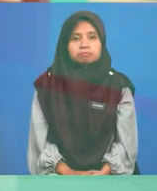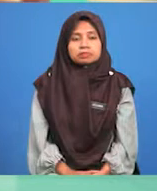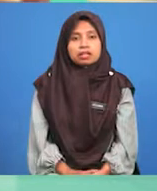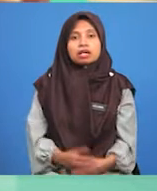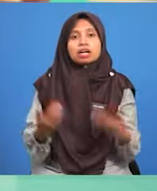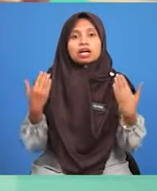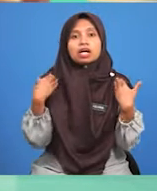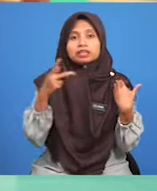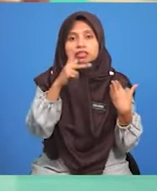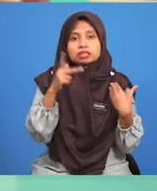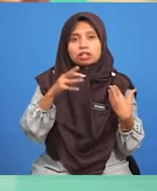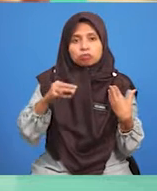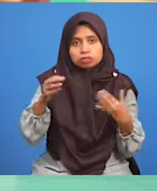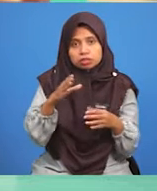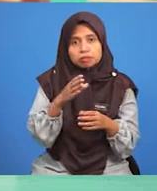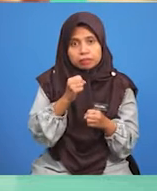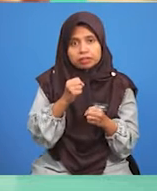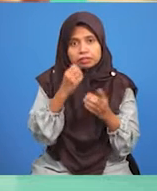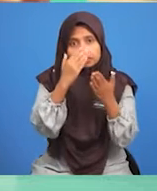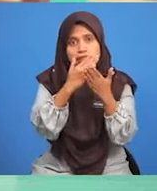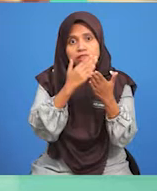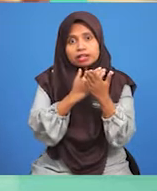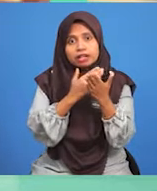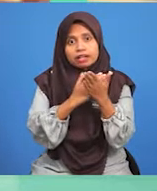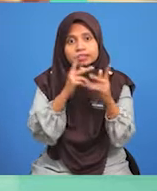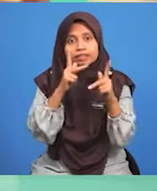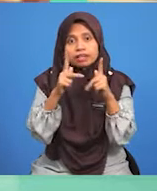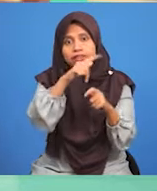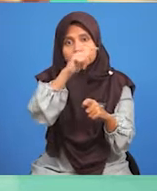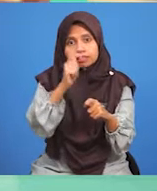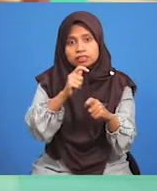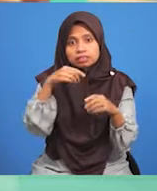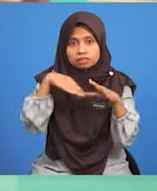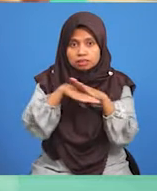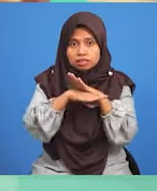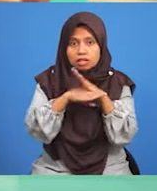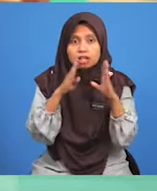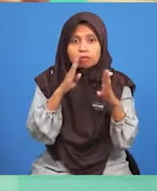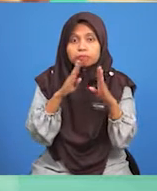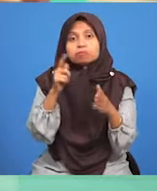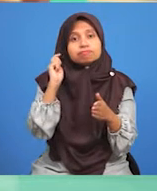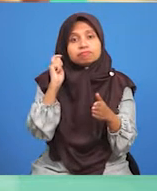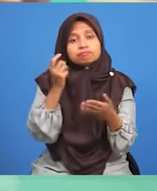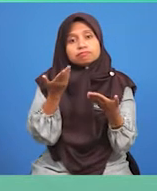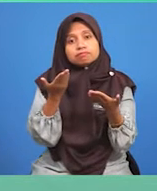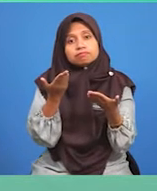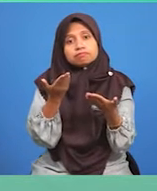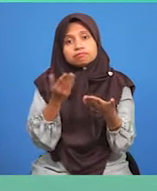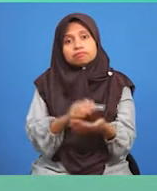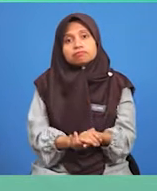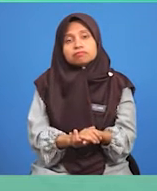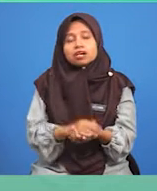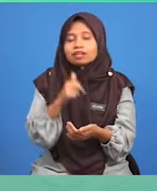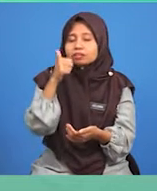adakah murid-murid dapat menyelesaikan kata-katanya dalam perbuatan tadi saat Hai